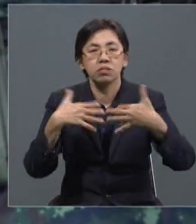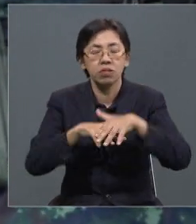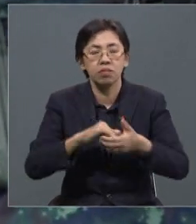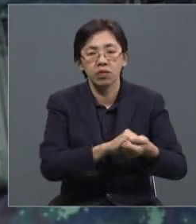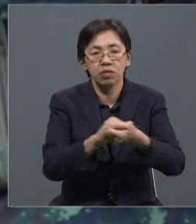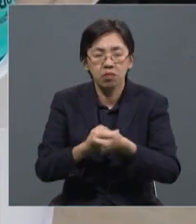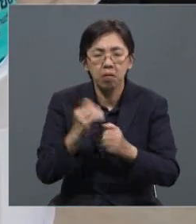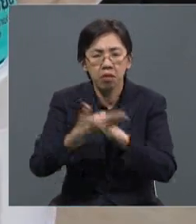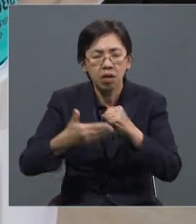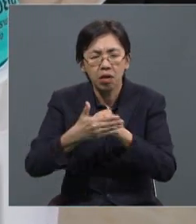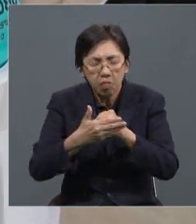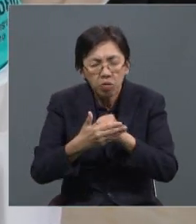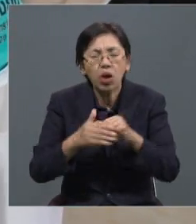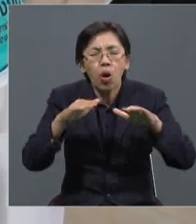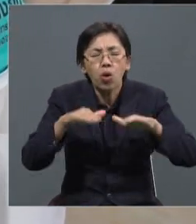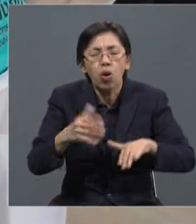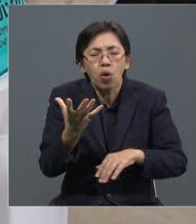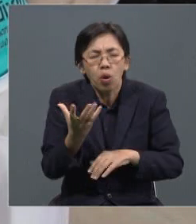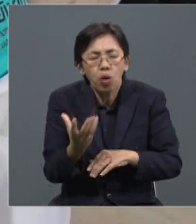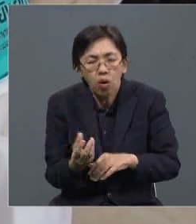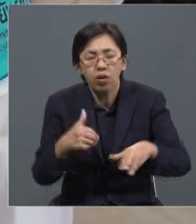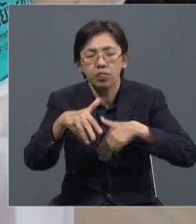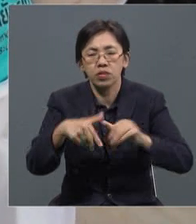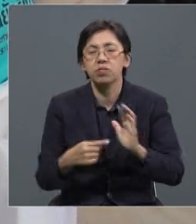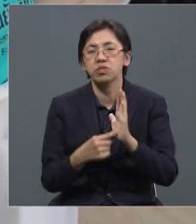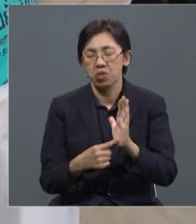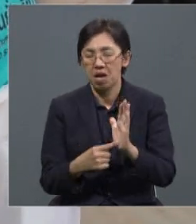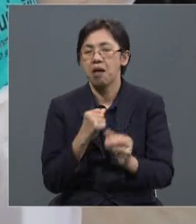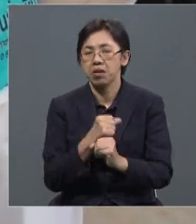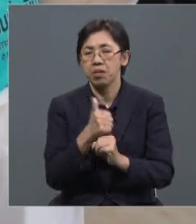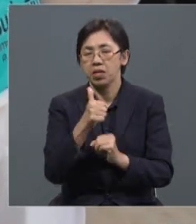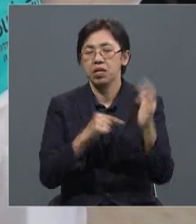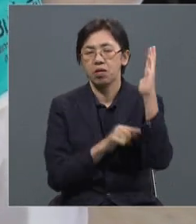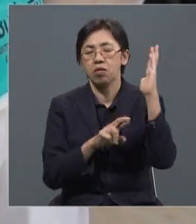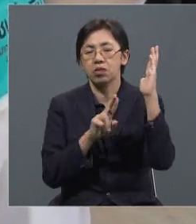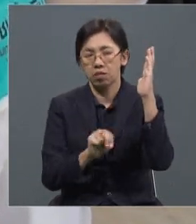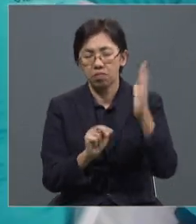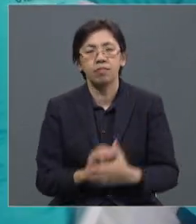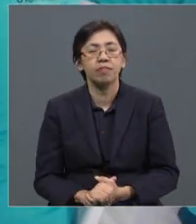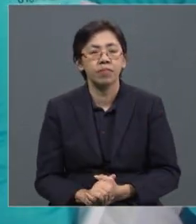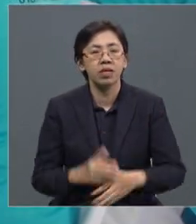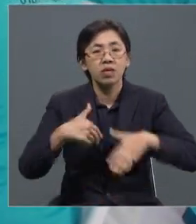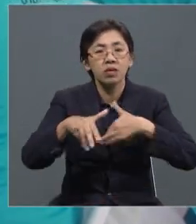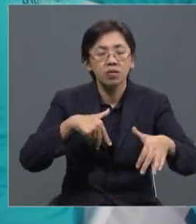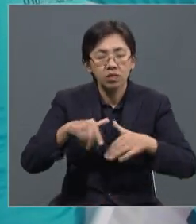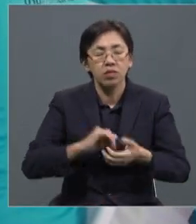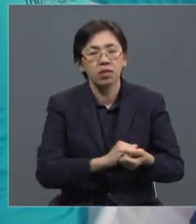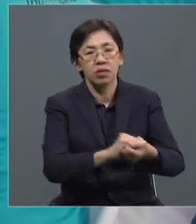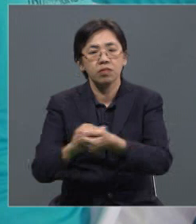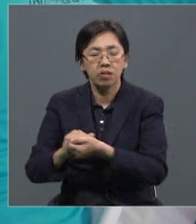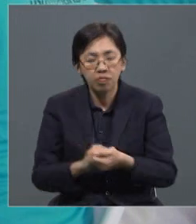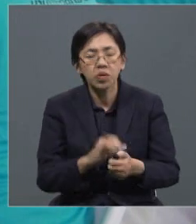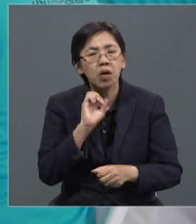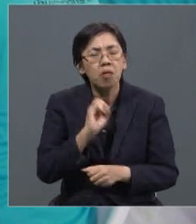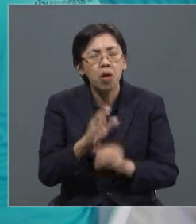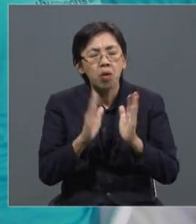ดในชุมชนลดลงและได้เป็นชุมชนต้นแบบ The Best Practice ของจังหวัดระนองนอกจากนี้ชุมชนให้ความร่วมมือแจ้งเบาะ